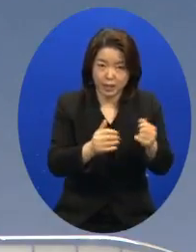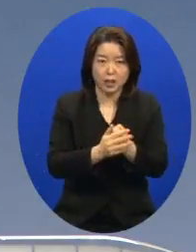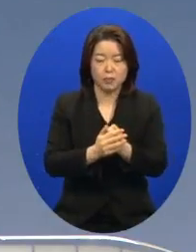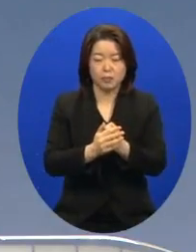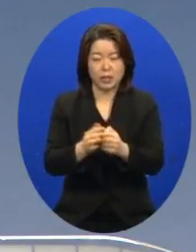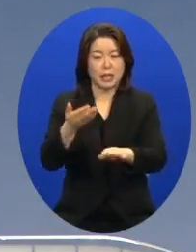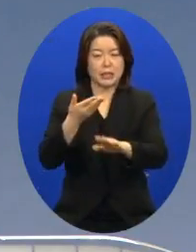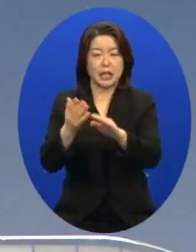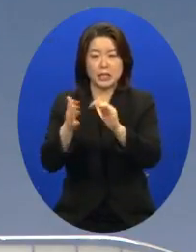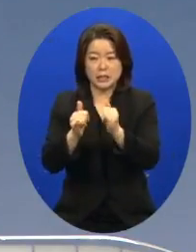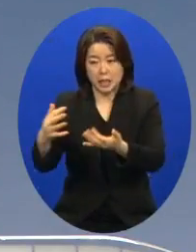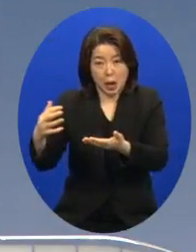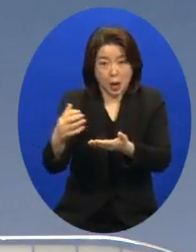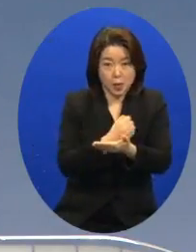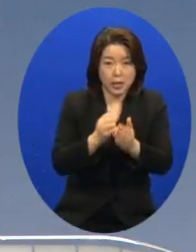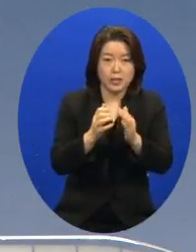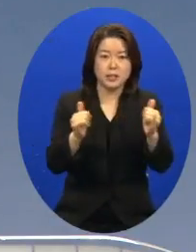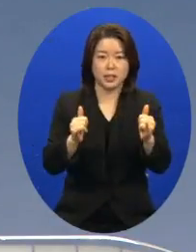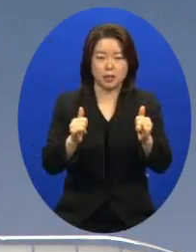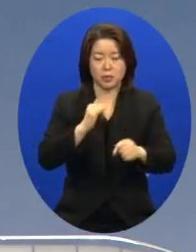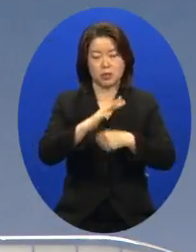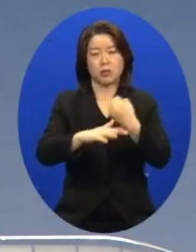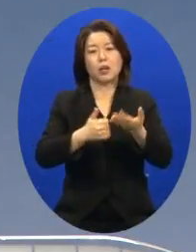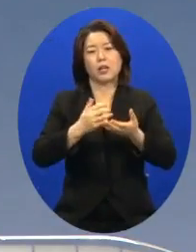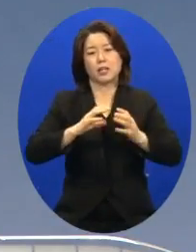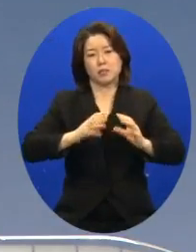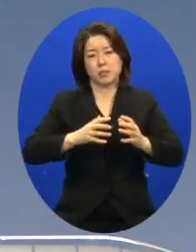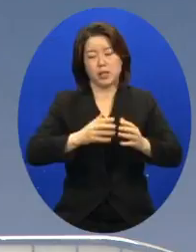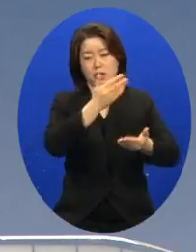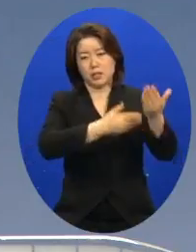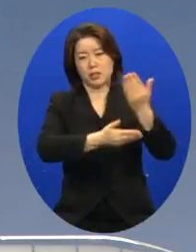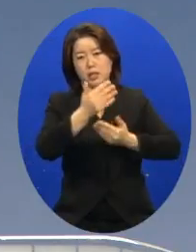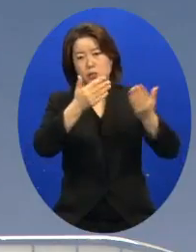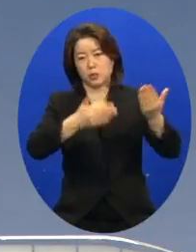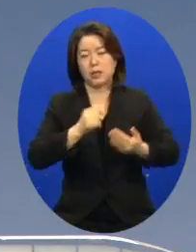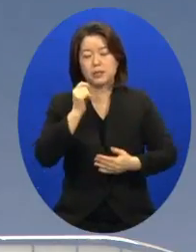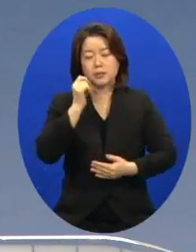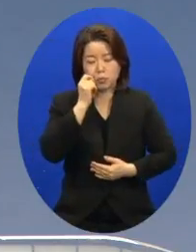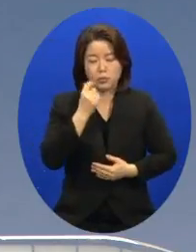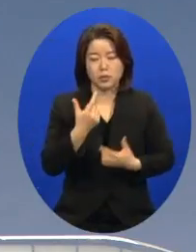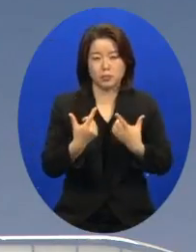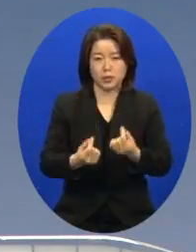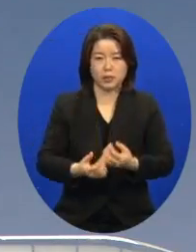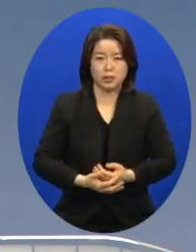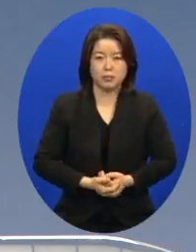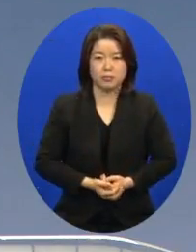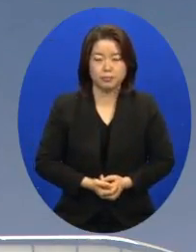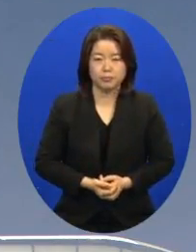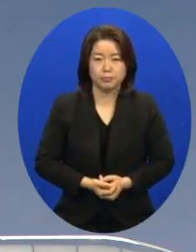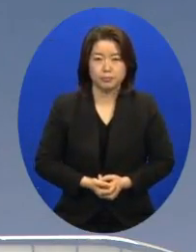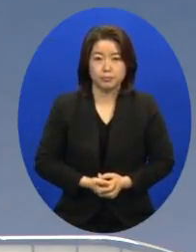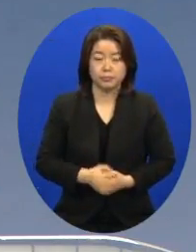남의 것을 약탈하는 사람들은 하나님의 나라를 상속받지 못할 것입니다 이런 사람들이